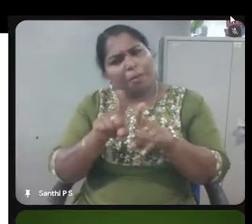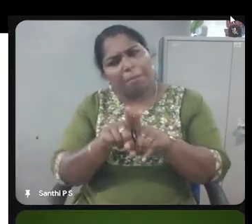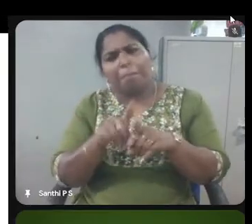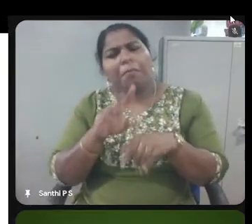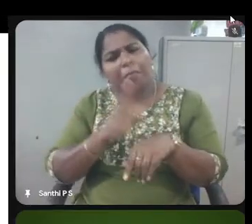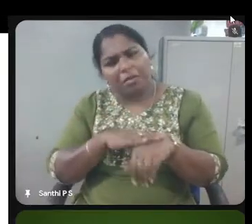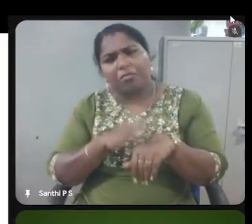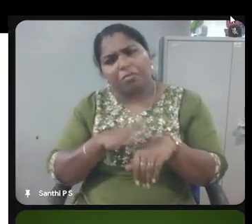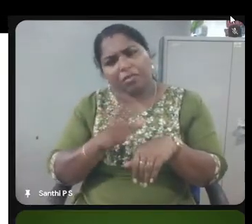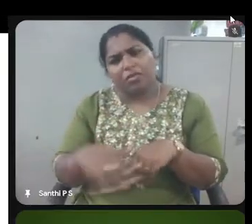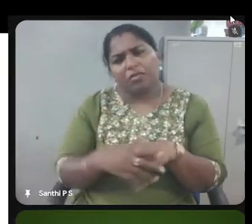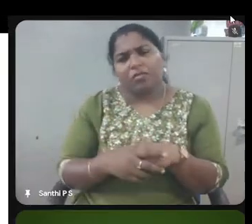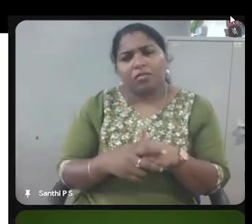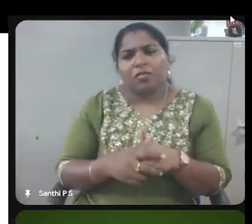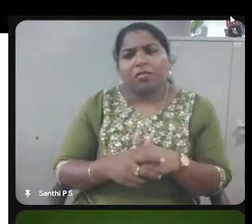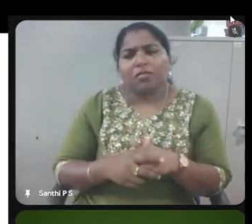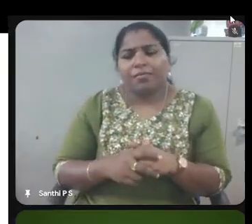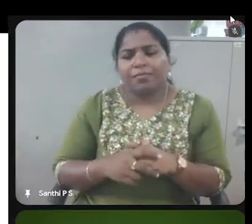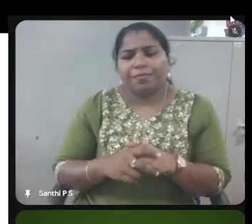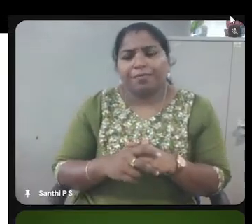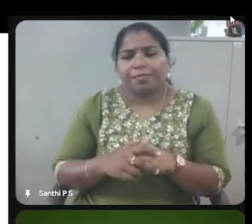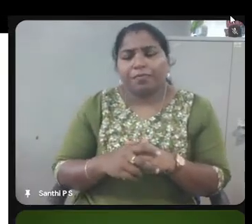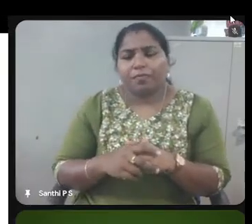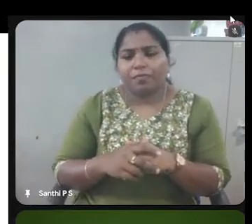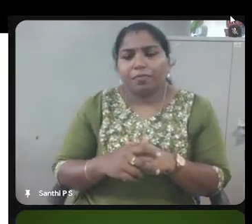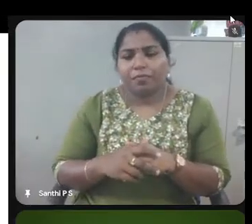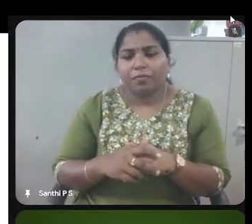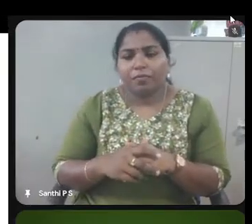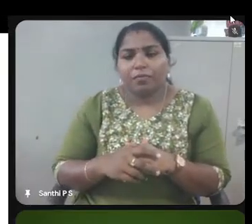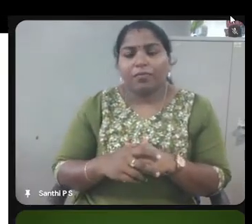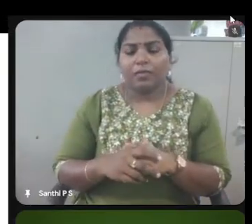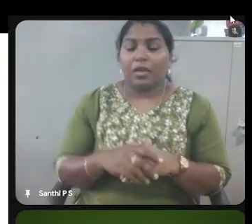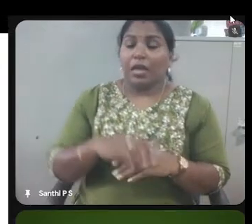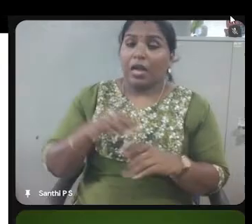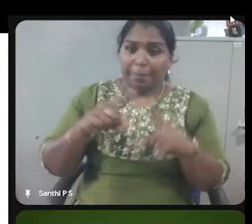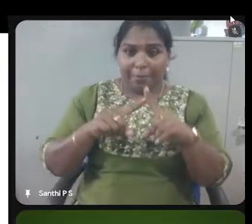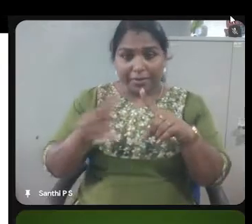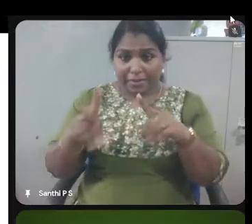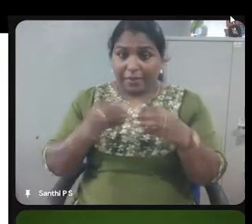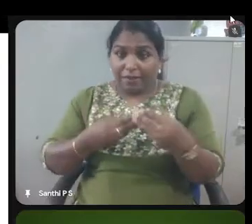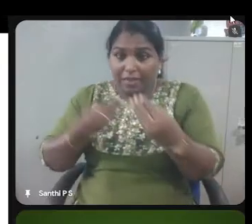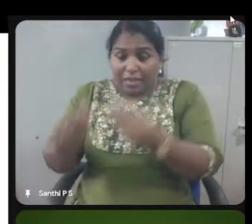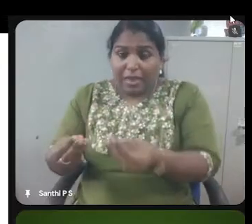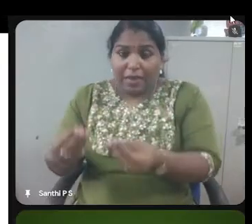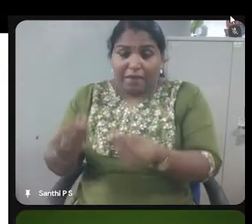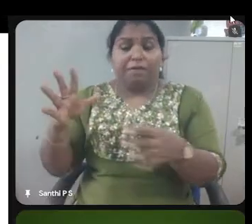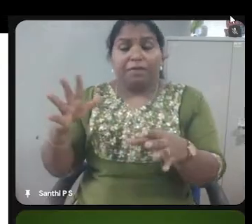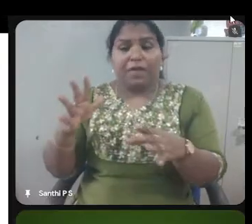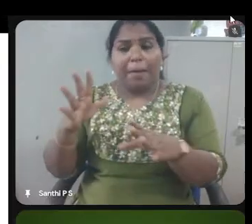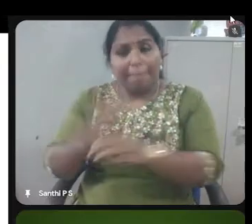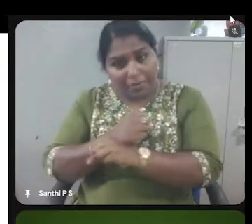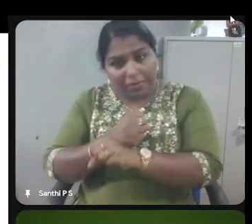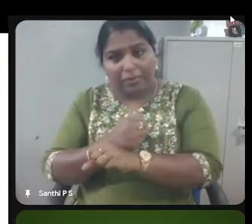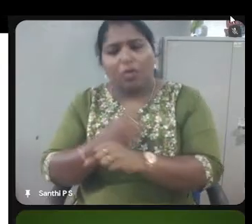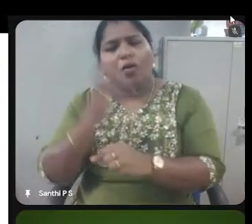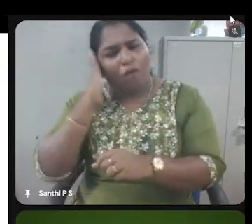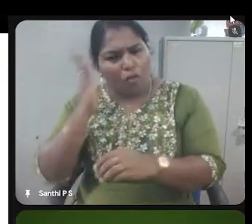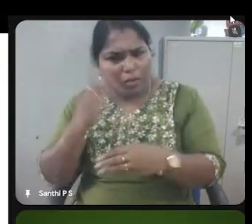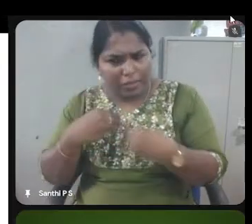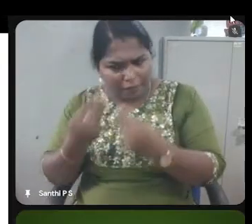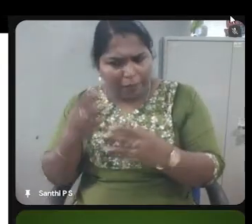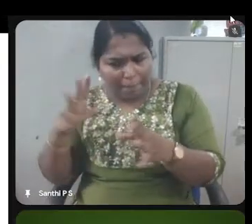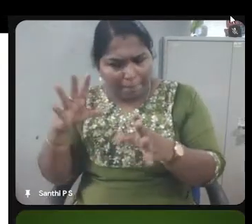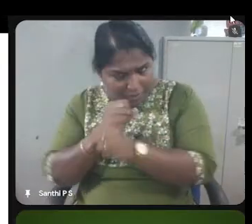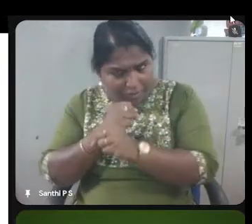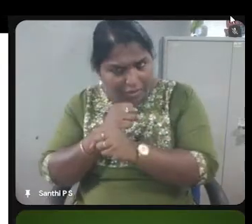തന്നെയാണ്. ഈ സ്ക്രീൻ കൊടുക്കാത്തപ്പോൾ മാത്രമാണ് ഈ പ്രോബ്ലം വരുന്നത്? അതെ. ഫോൺ നമ്മൾ